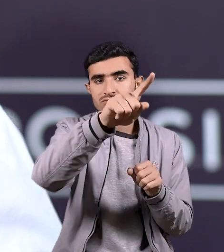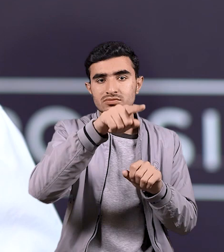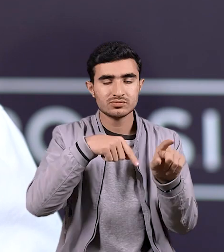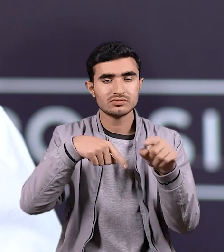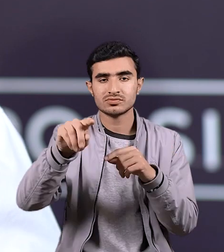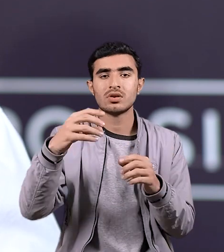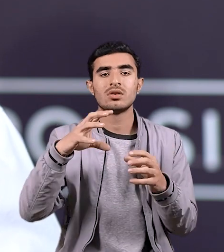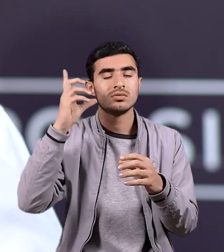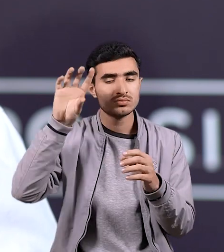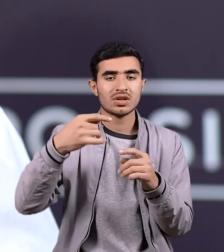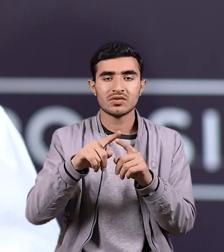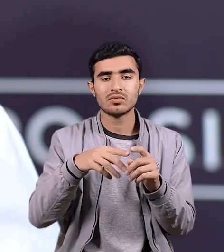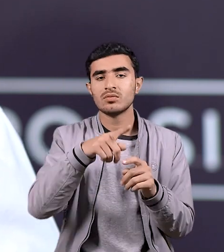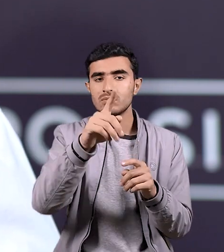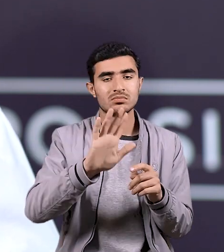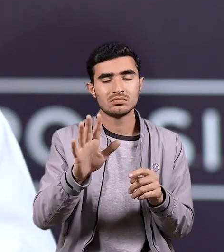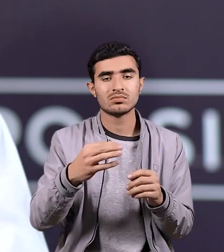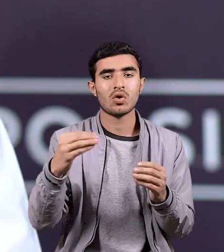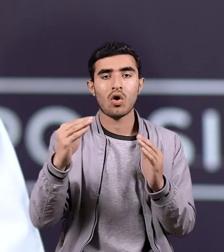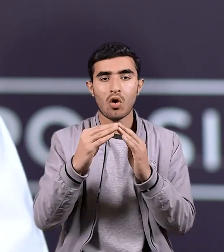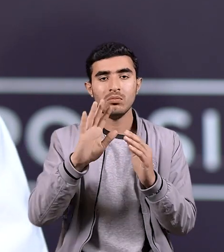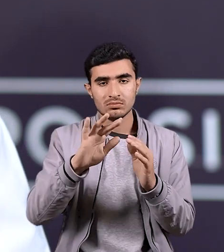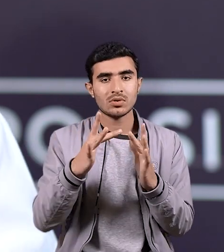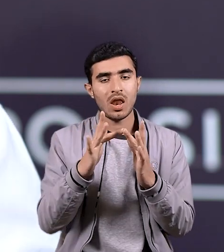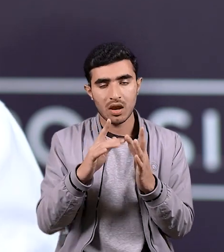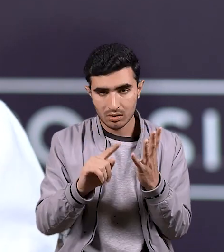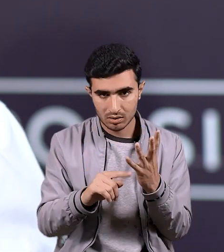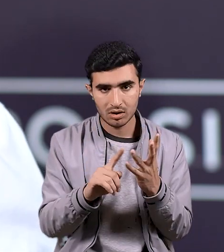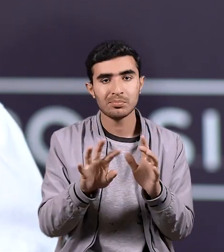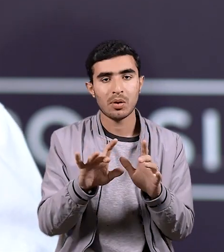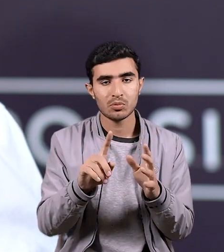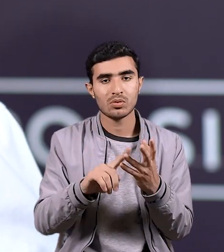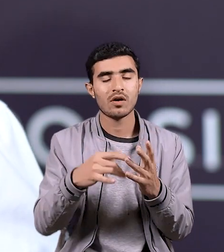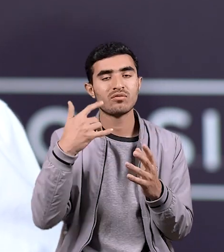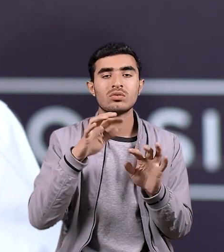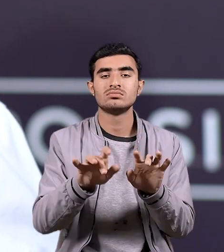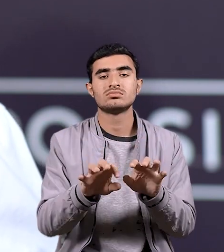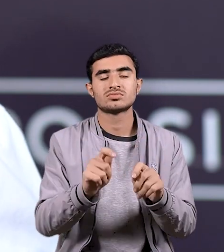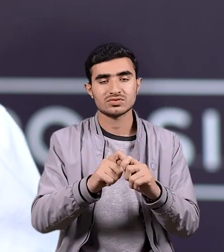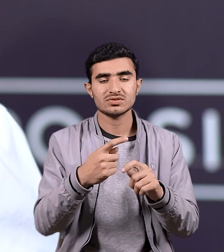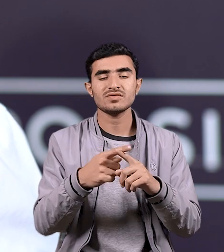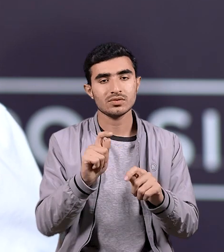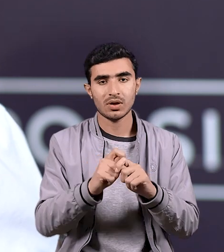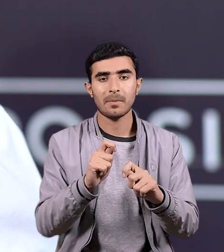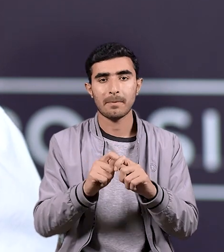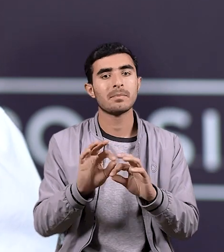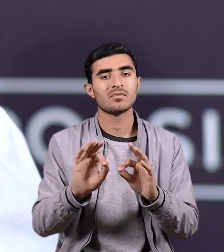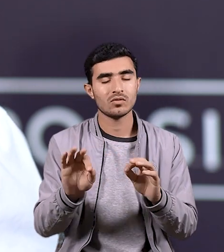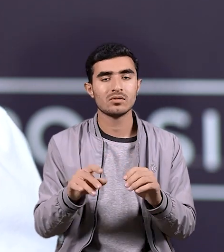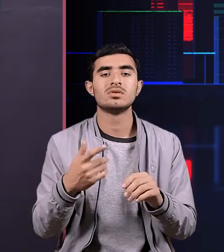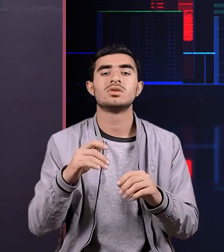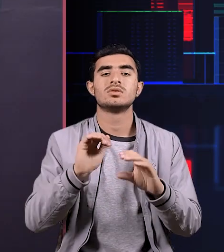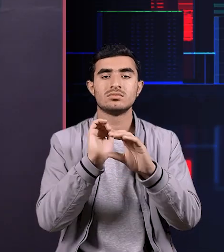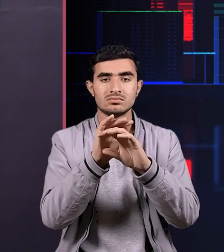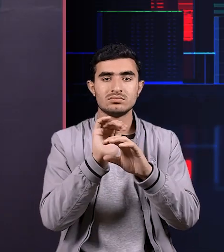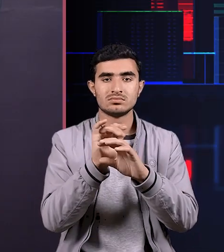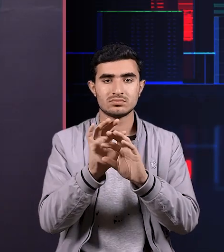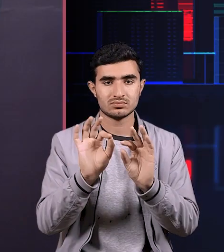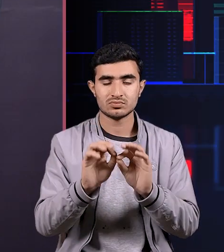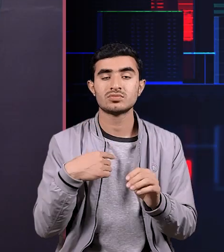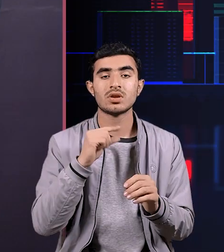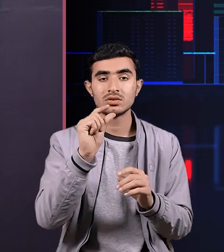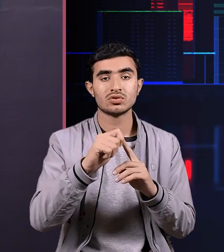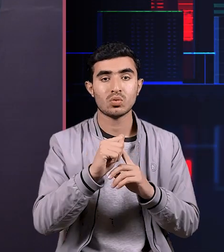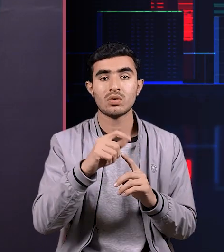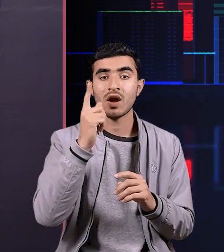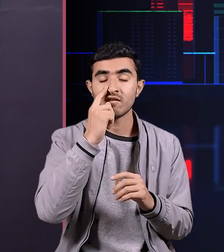कुछ आप अपने घर के अंदर चार दीवारी में रहते हुए अपने इंटरनेट कनेक्शन और कंप्यूटर और फ़ोन के साथ ये सब कुछ कर सकते हैं। सो मैं रेकमेंड करूँगा कि